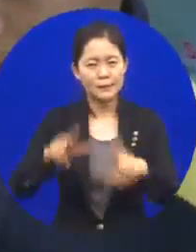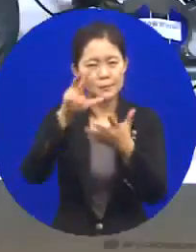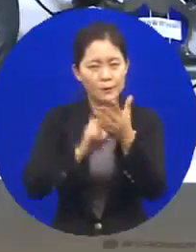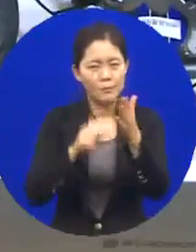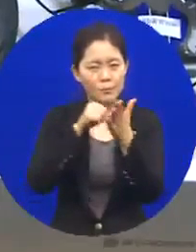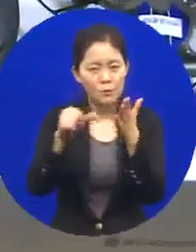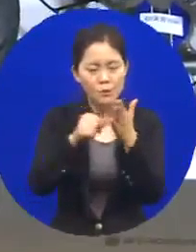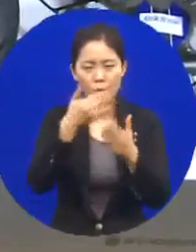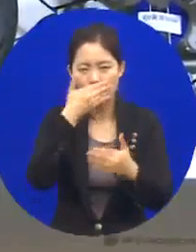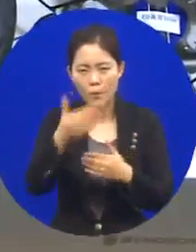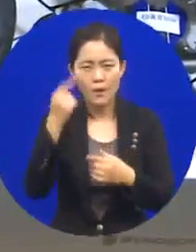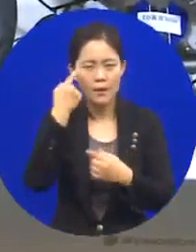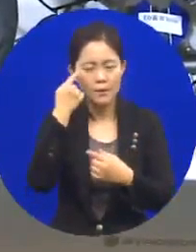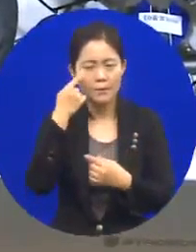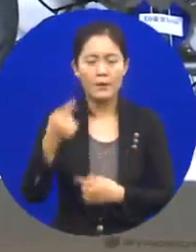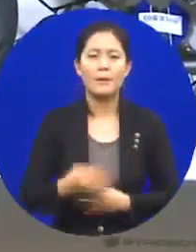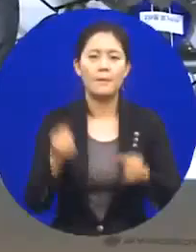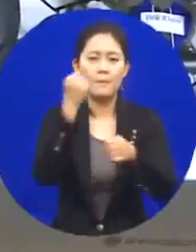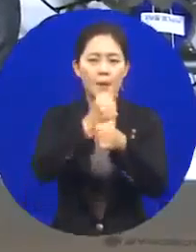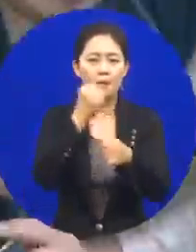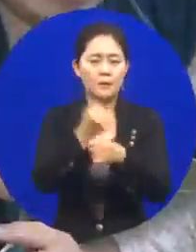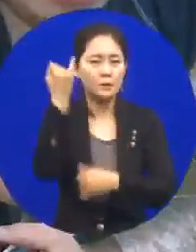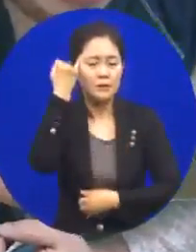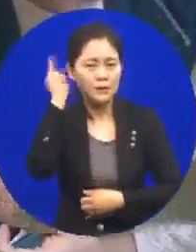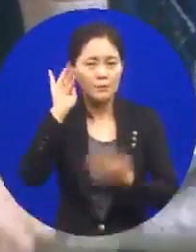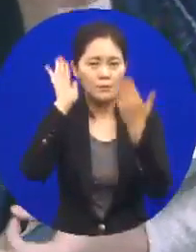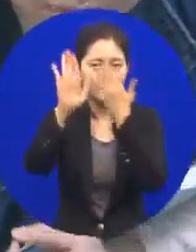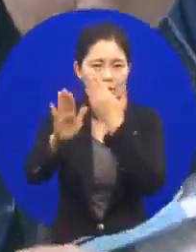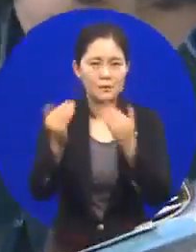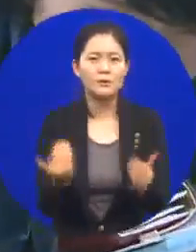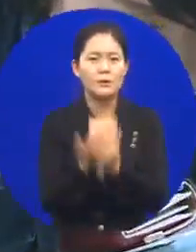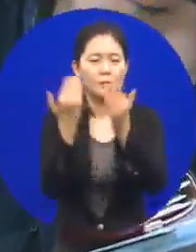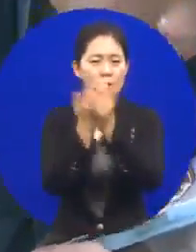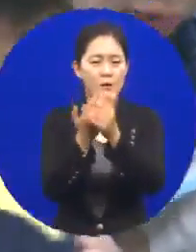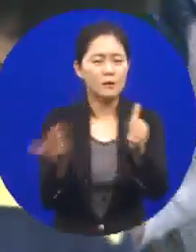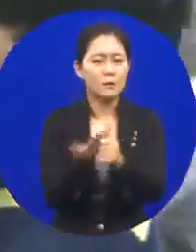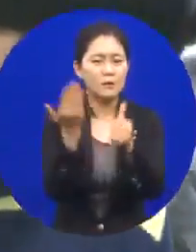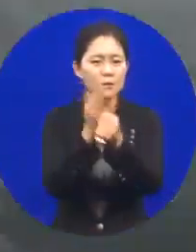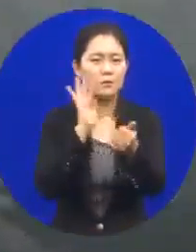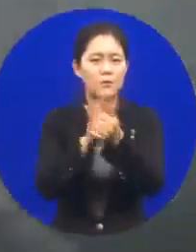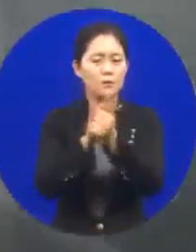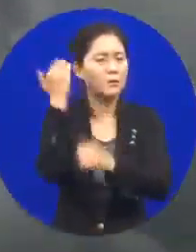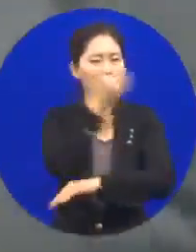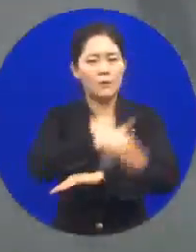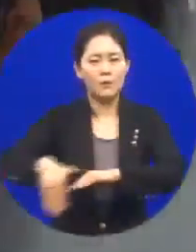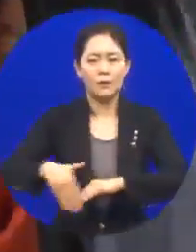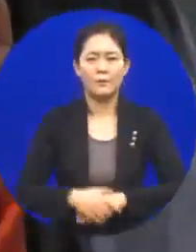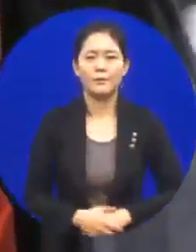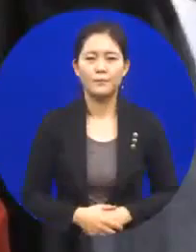해결하거나 다양한 기술이 융합된 신제품을 만들어보게 해 창의적인 미래 인재로 성장할 수 있는 토대를 마련할